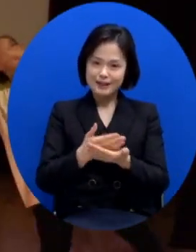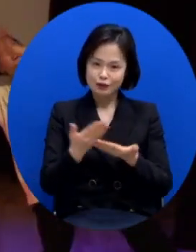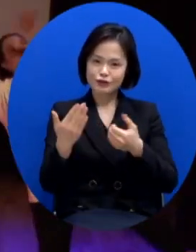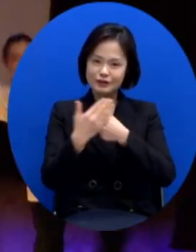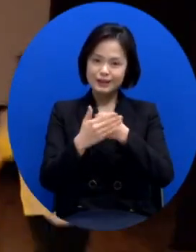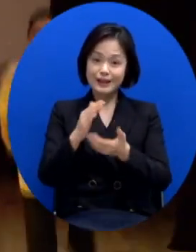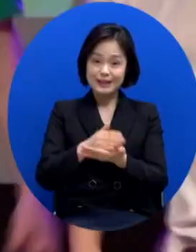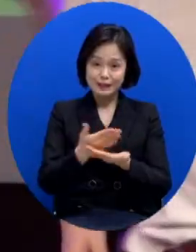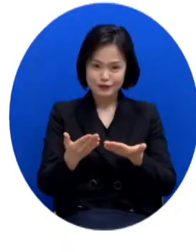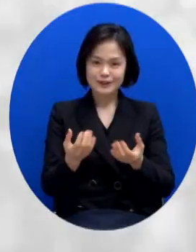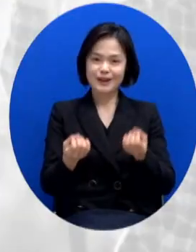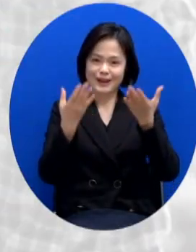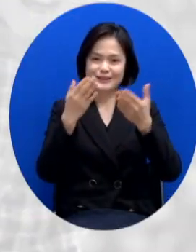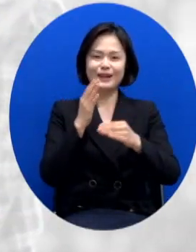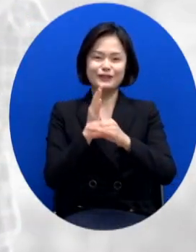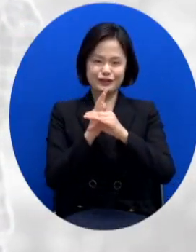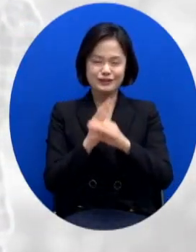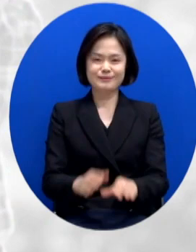있습니다